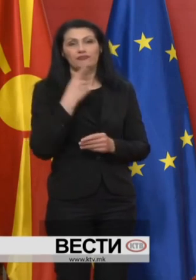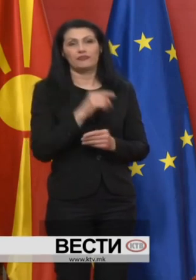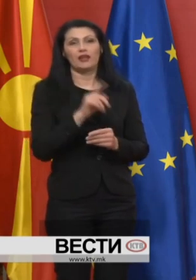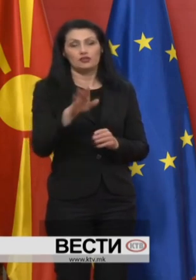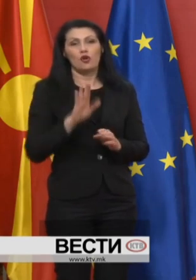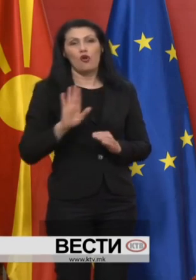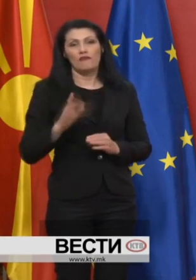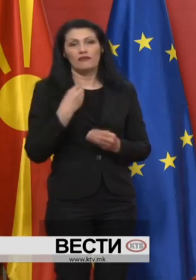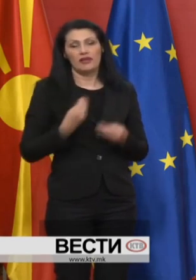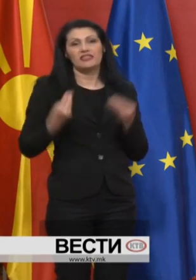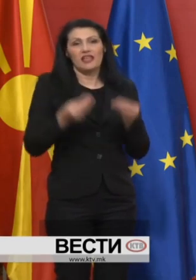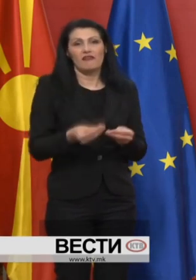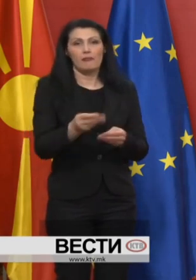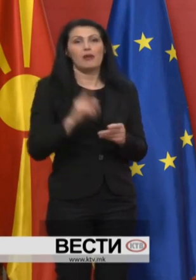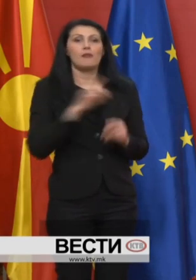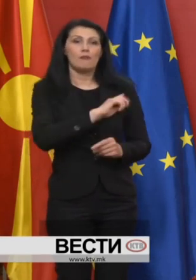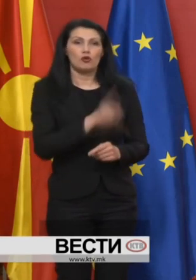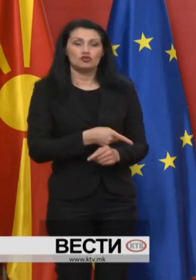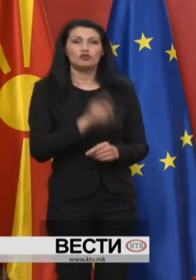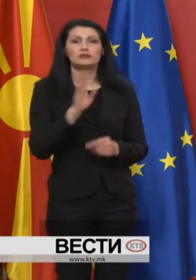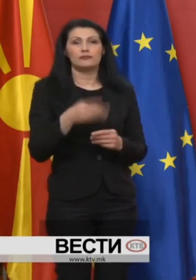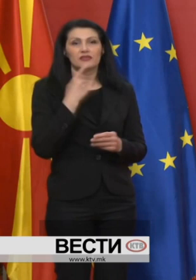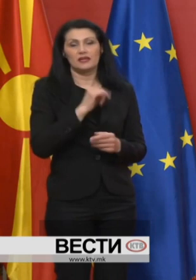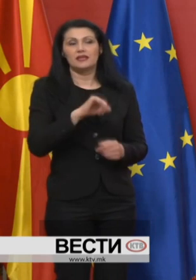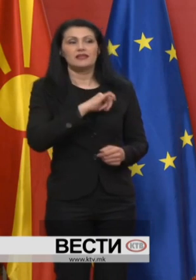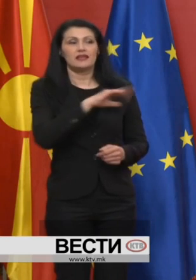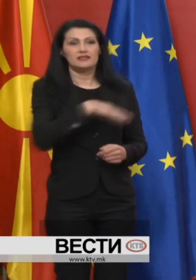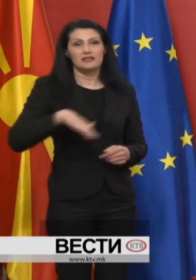Со ова даваме можност на